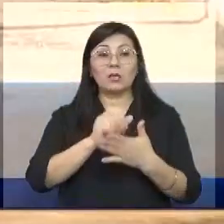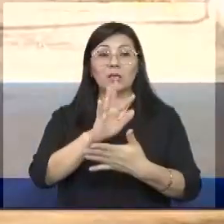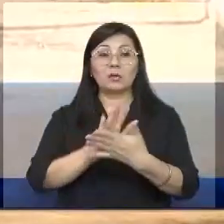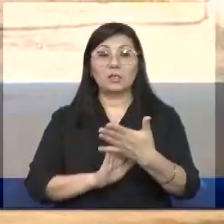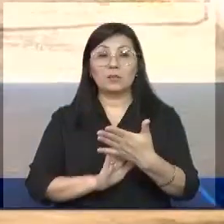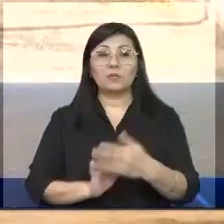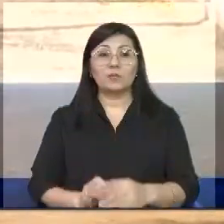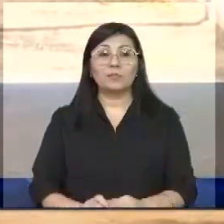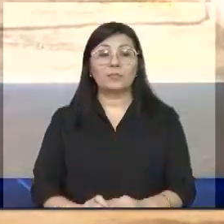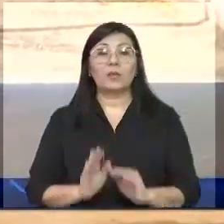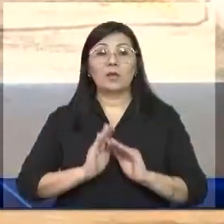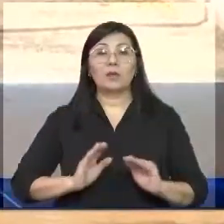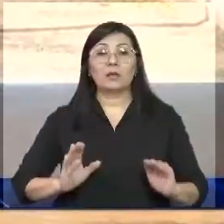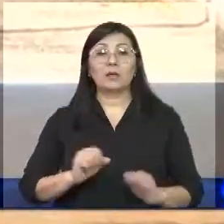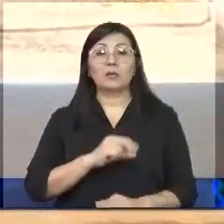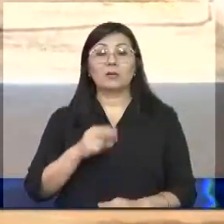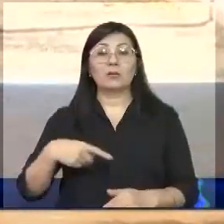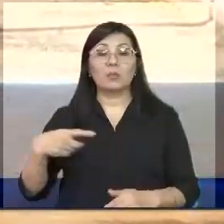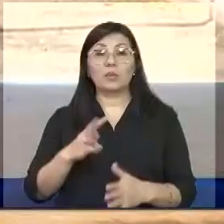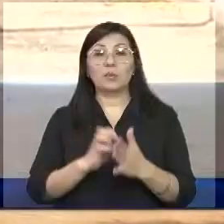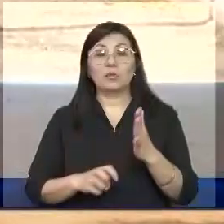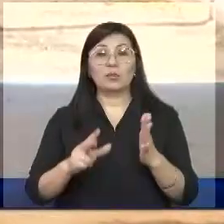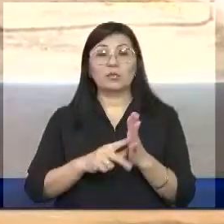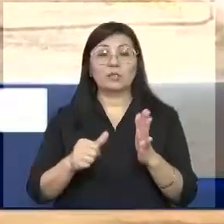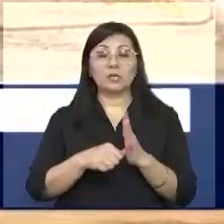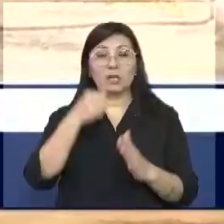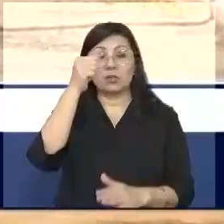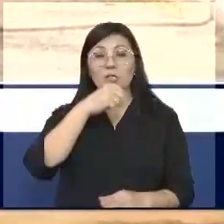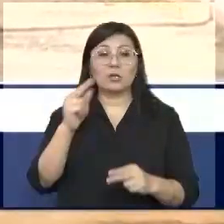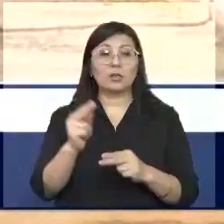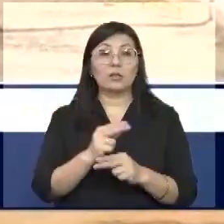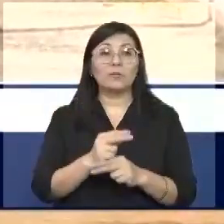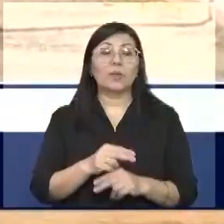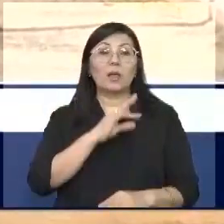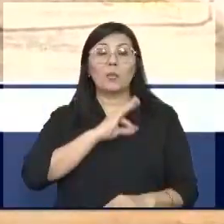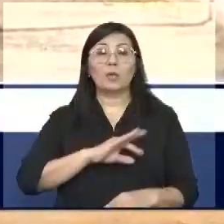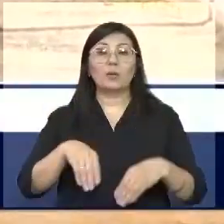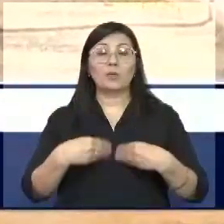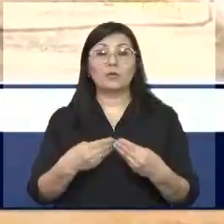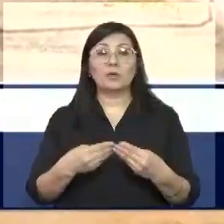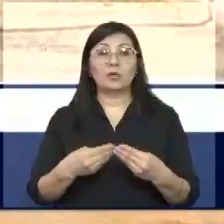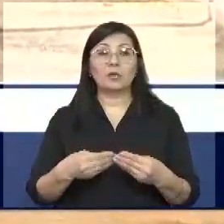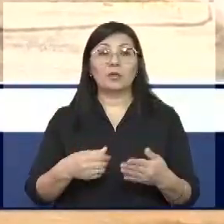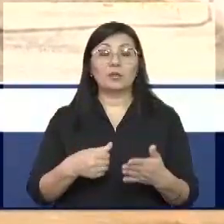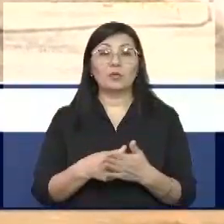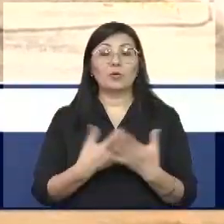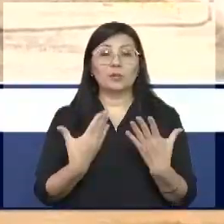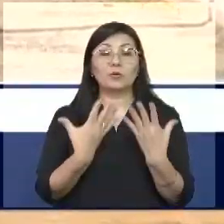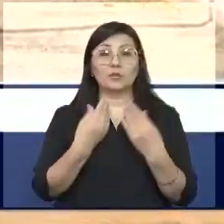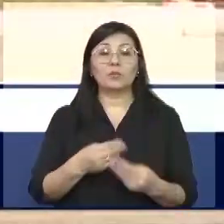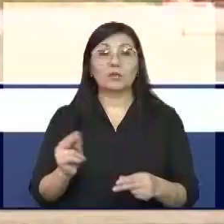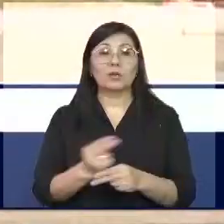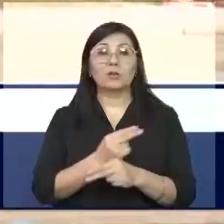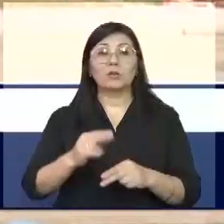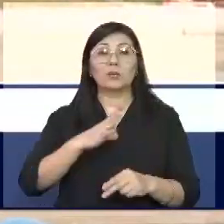жалғасады. Бөбекжай бақшамыз 1986 жылы құрылысқа пайдалануға берілген. Осы күнге дейін ешқандай күрделі жөндеу